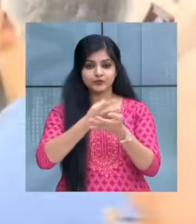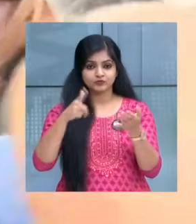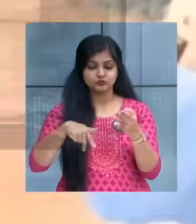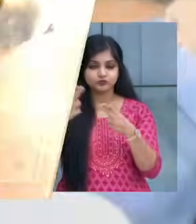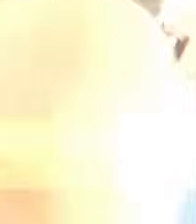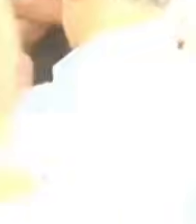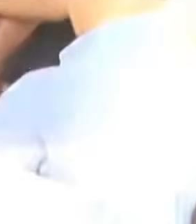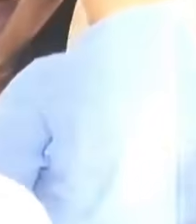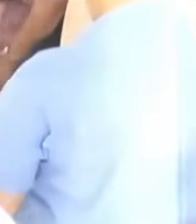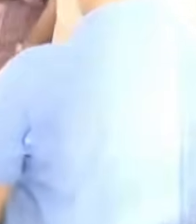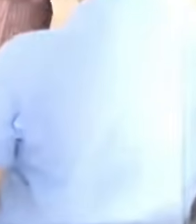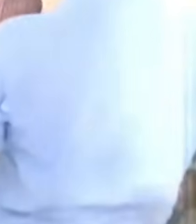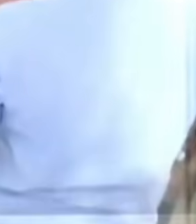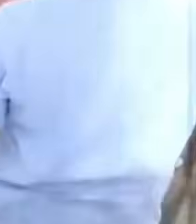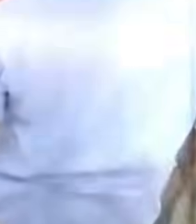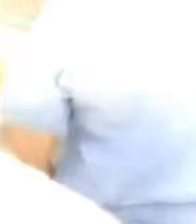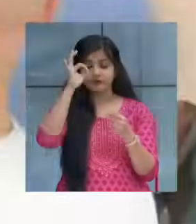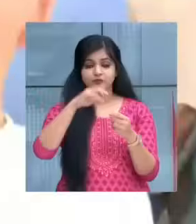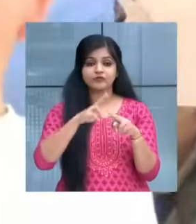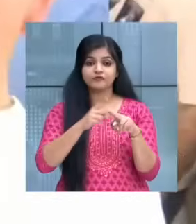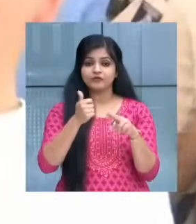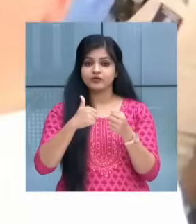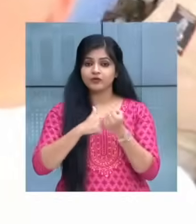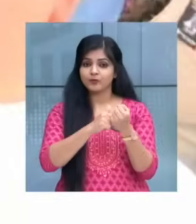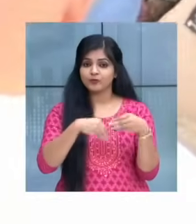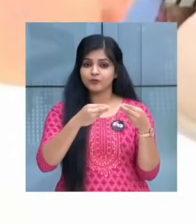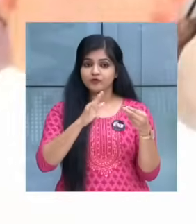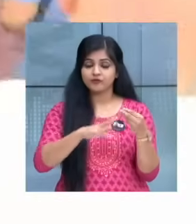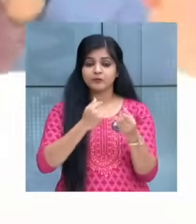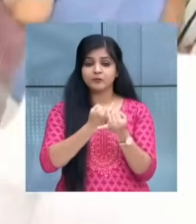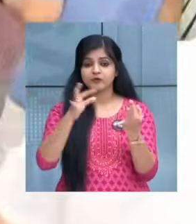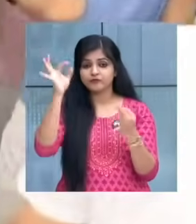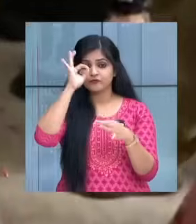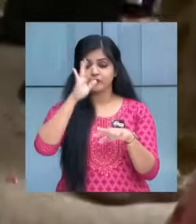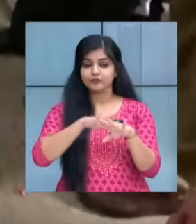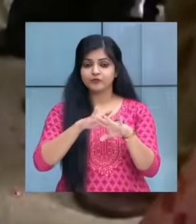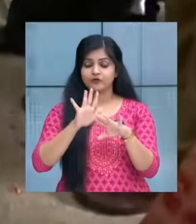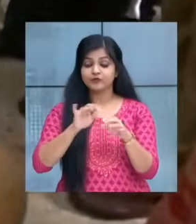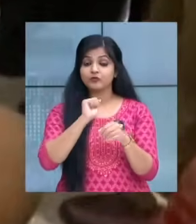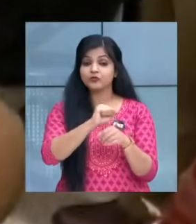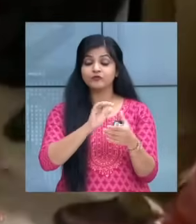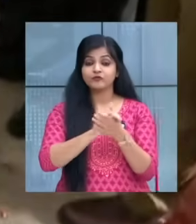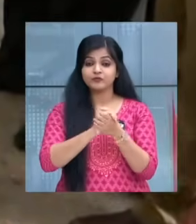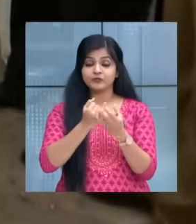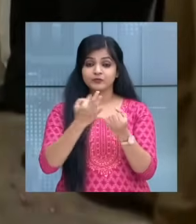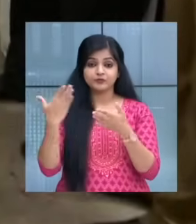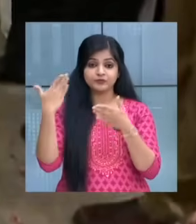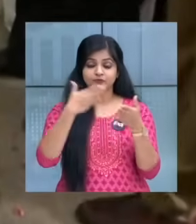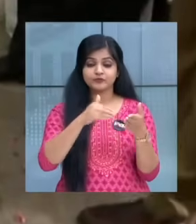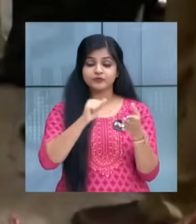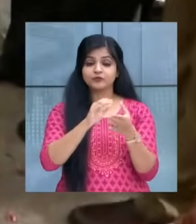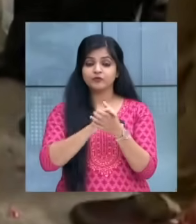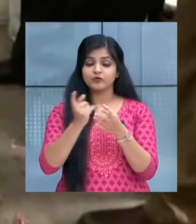സിനിമകളിൽ അദ്ദേഹം സാമ്പത്തികമായി അല്ലെങ്കിൽ സാങ്കേതികമായി സഹായം നൽകിയ ഒട്ടനവധി സിനിമകൾ പോലും ഉണ്ടായിരുന്നു. അദ്ദേഹത്തിന്റെ സുഹൃത്തുക്കൾ, ഇവിടെ കൂടിയിരുന്ന പല